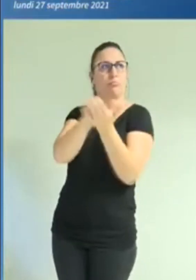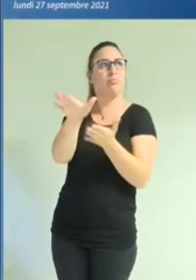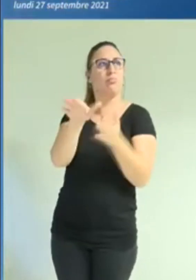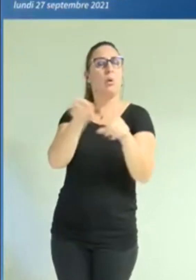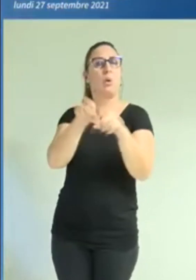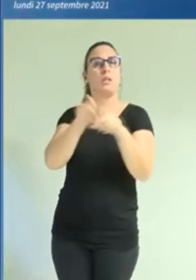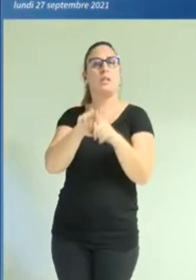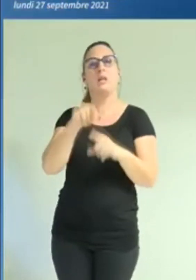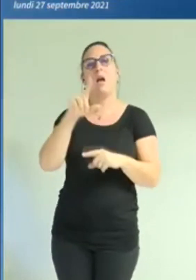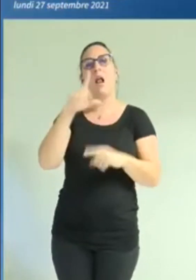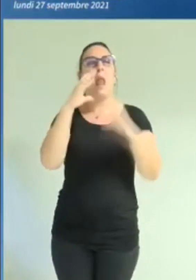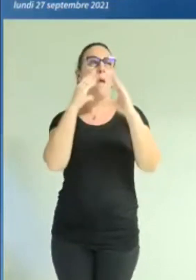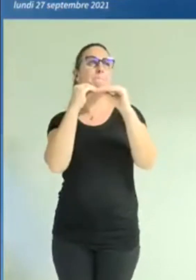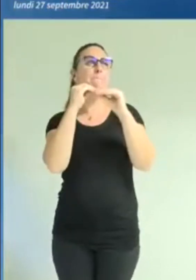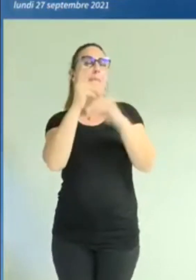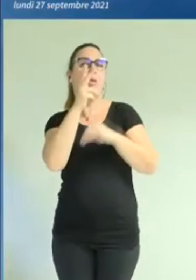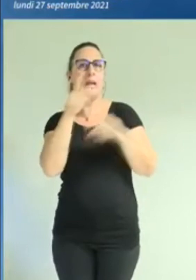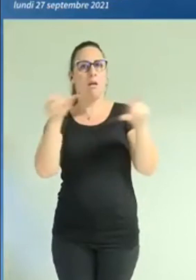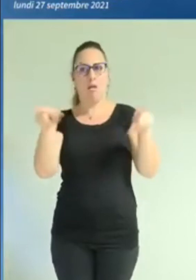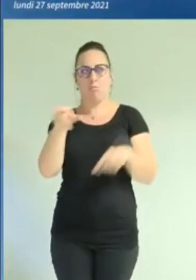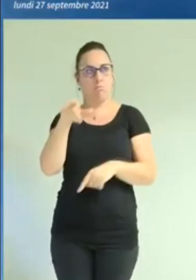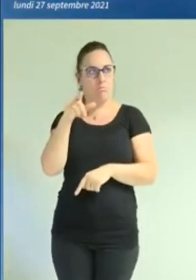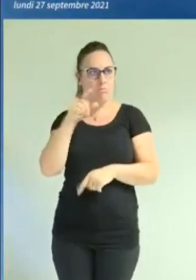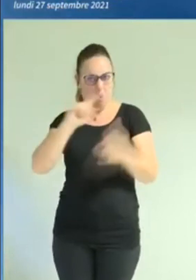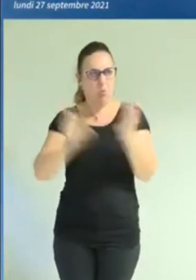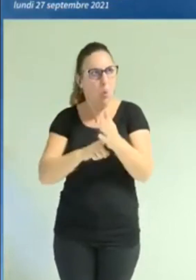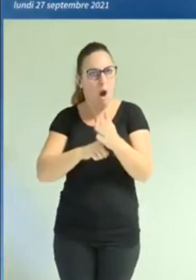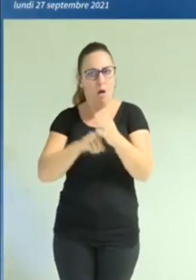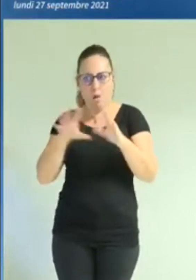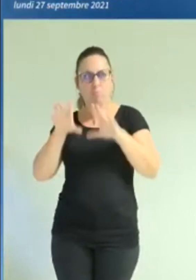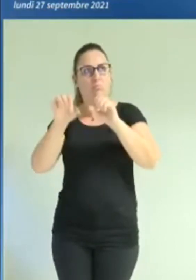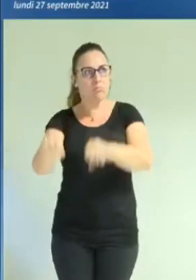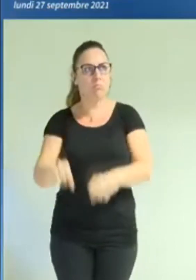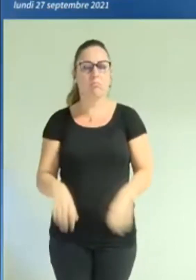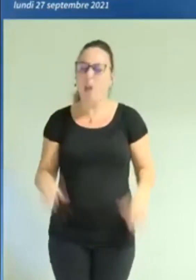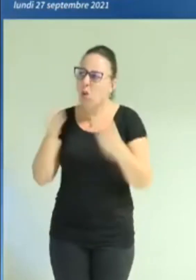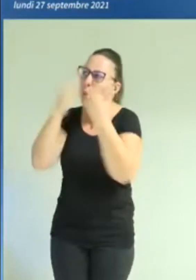Papotec de ses locaux. C'est quand même la moindre des choses. Une honte, oui.